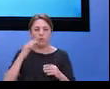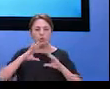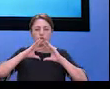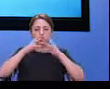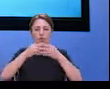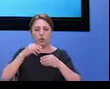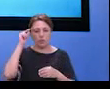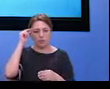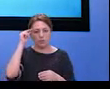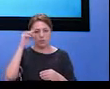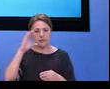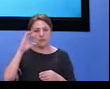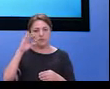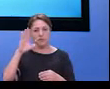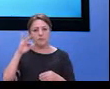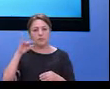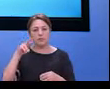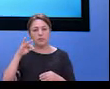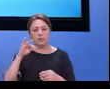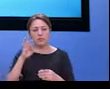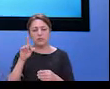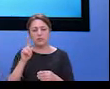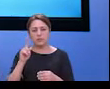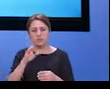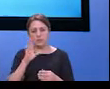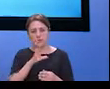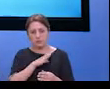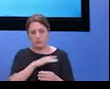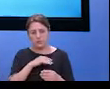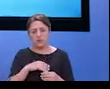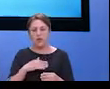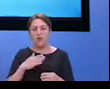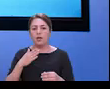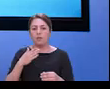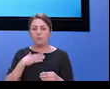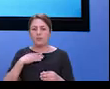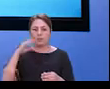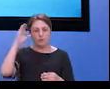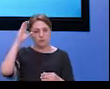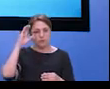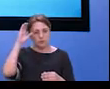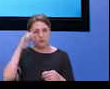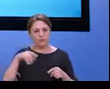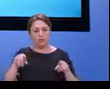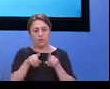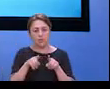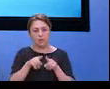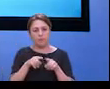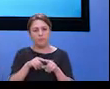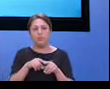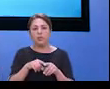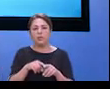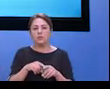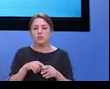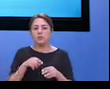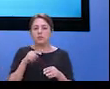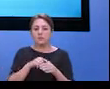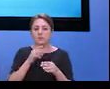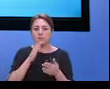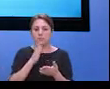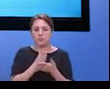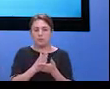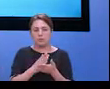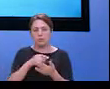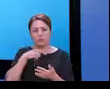фанида цивилизатсия бўладиган бўлса, албатта бунга бизнинг Ўзбекистонимиз ҳам ҳисса қўшган деган сўзни фахр билан